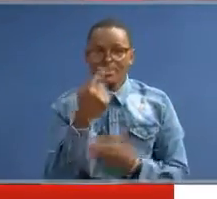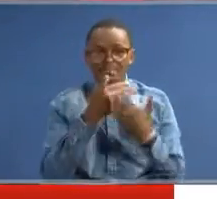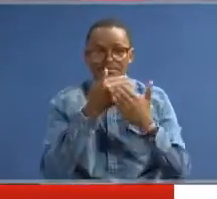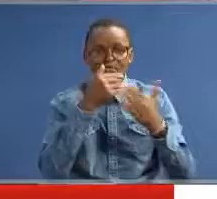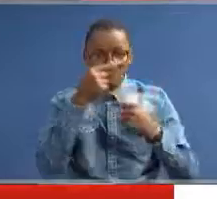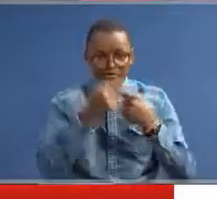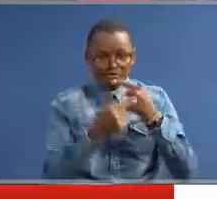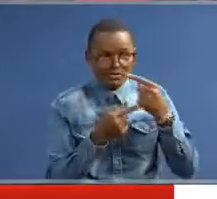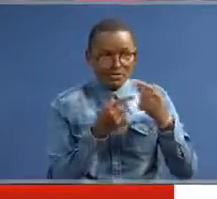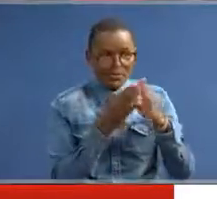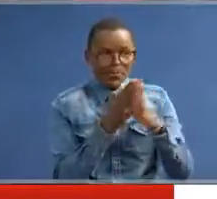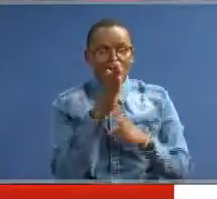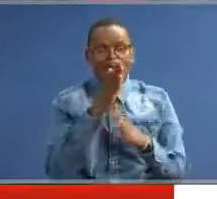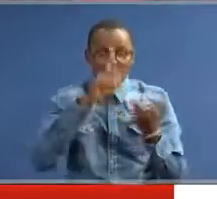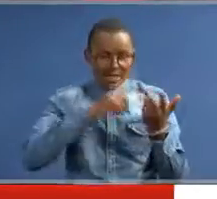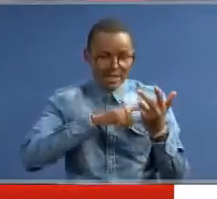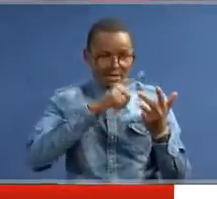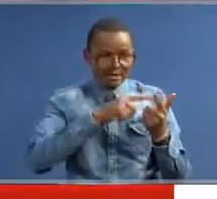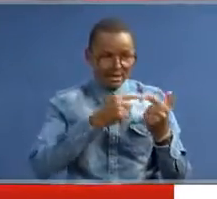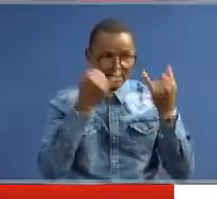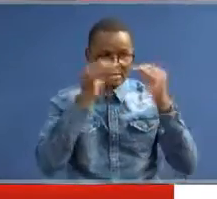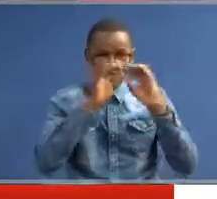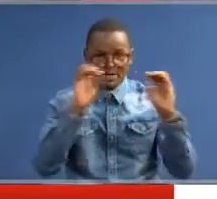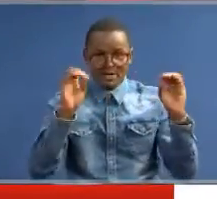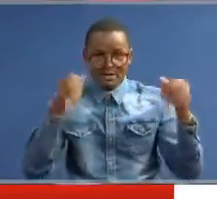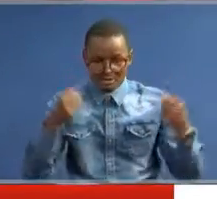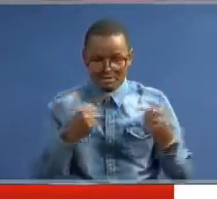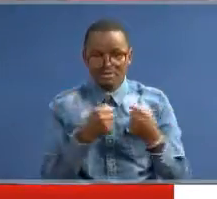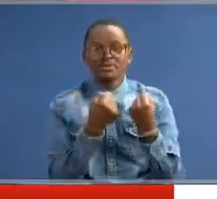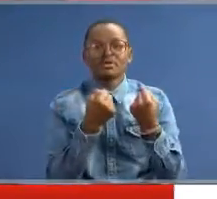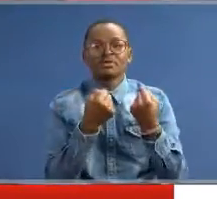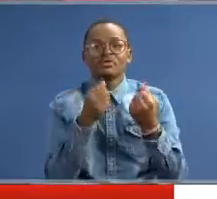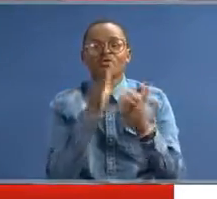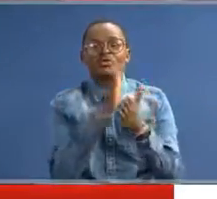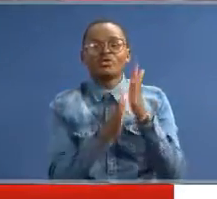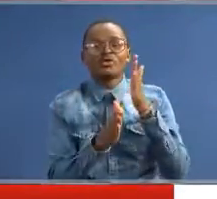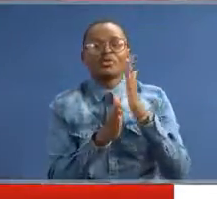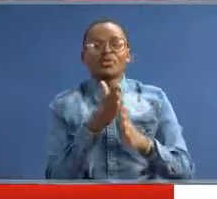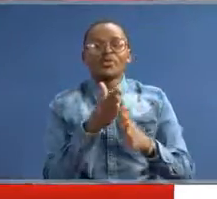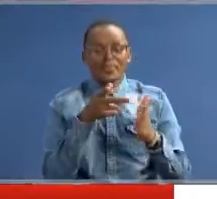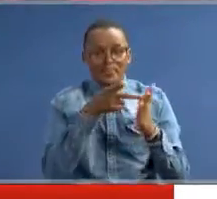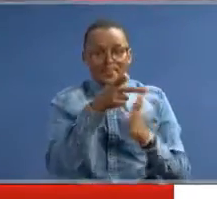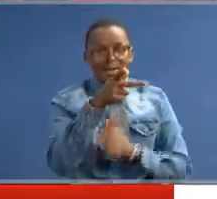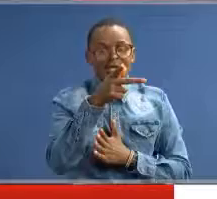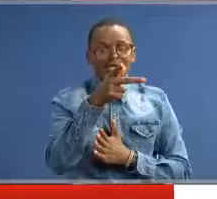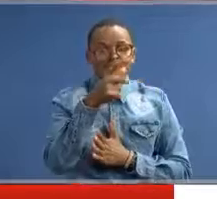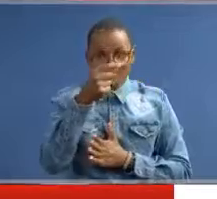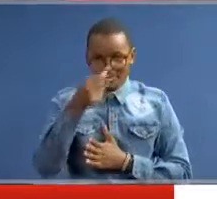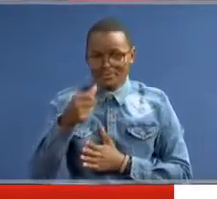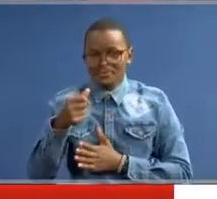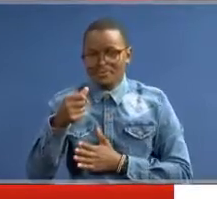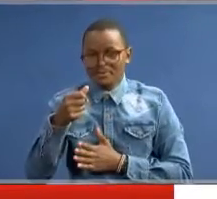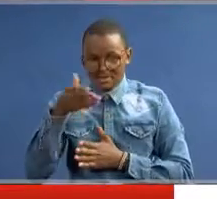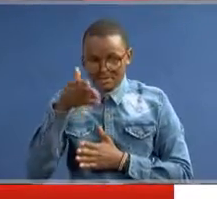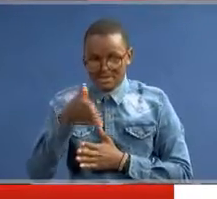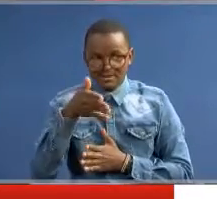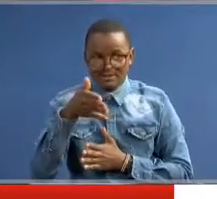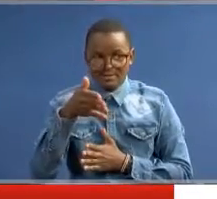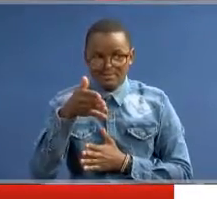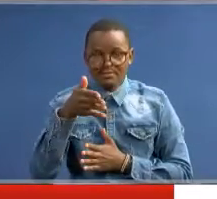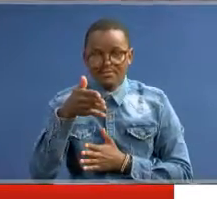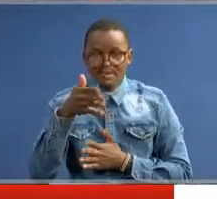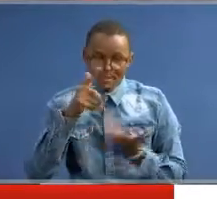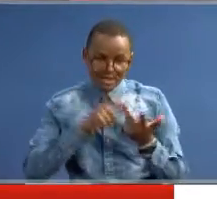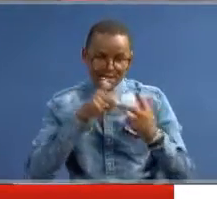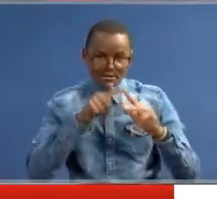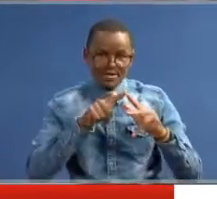we proceed to the main business. Yes. Nothing is going to happen. Yes. Without us being paid the main business. Yes. This exercise is going to